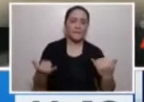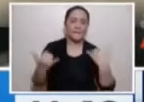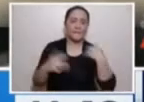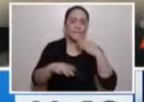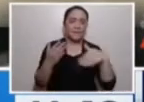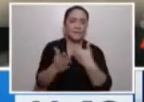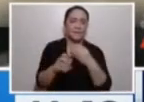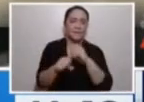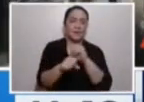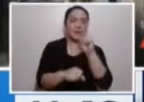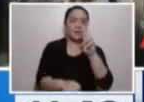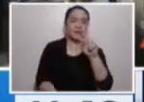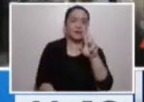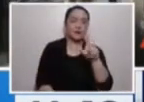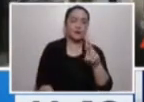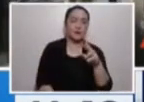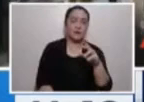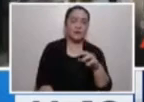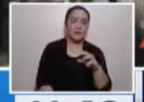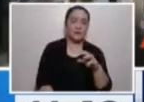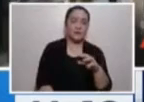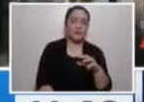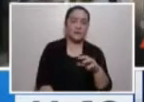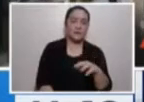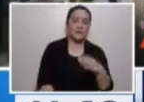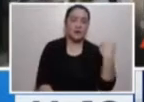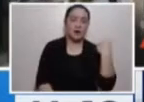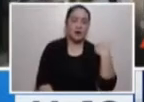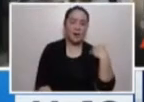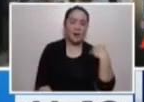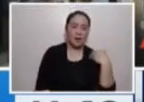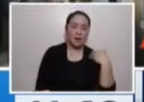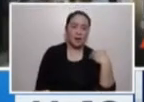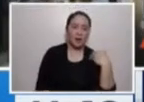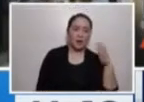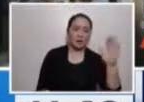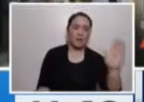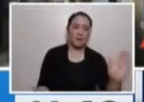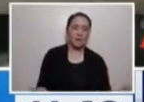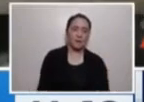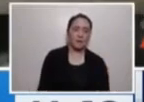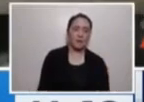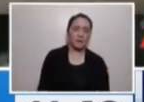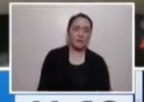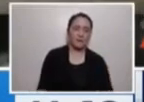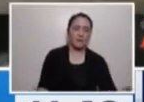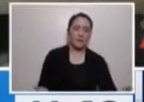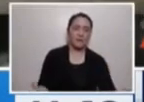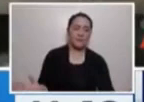na pamahalaan sa mga mahihirap na pamilya sa naturang bayan. Hindi alintana ng mga ito ang